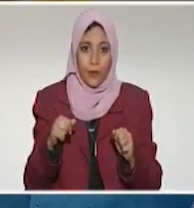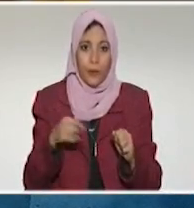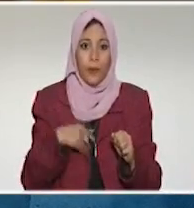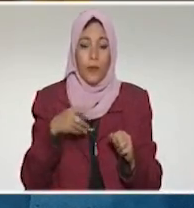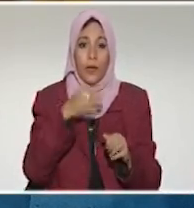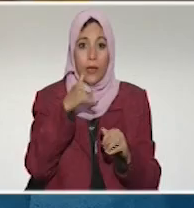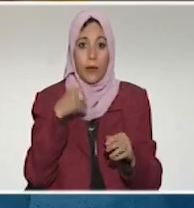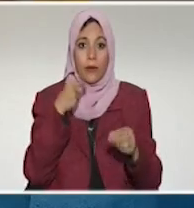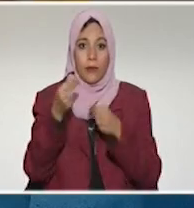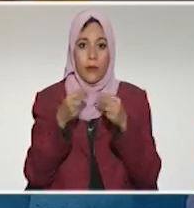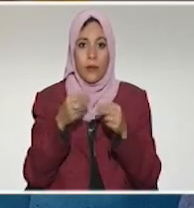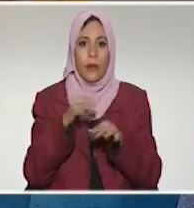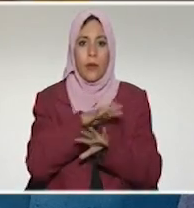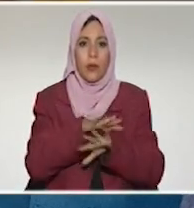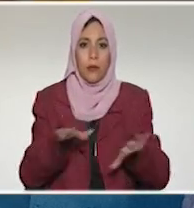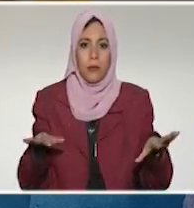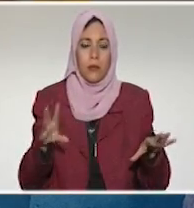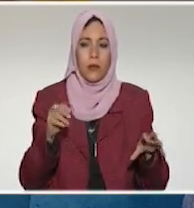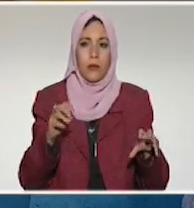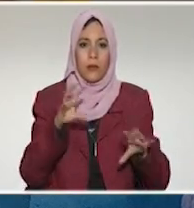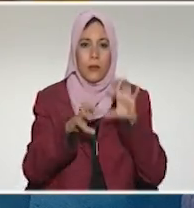بدأنا بمسرحية اسمها تخاريف.